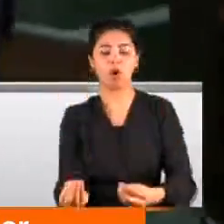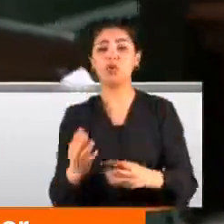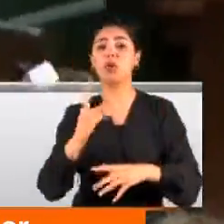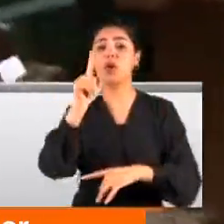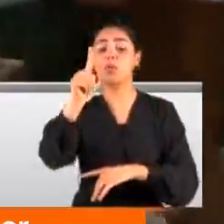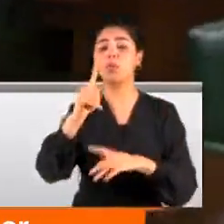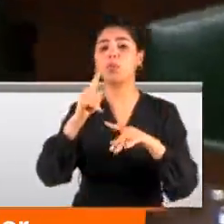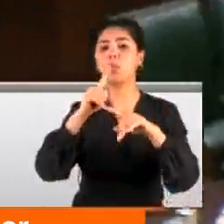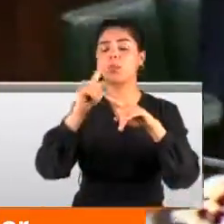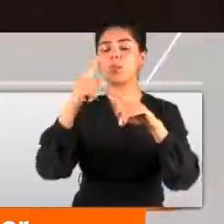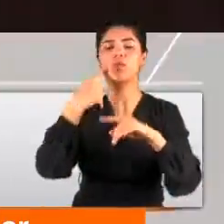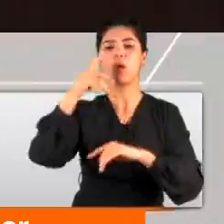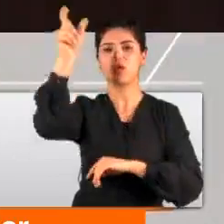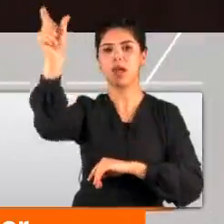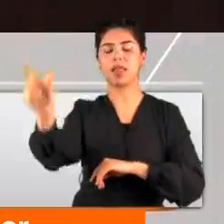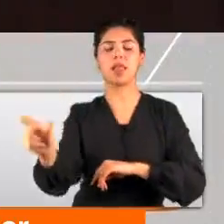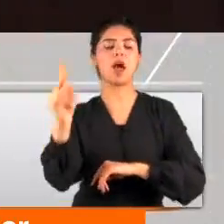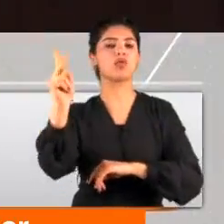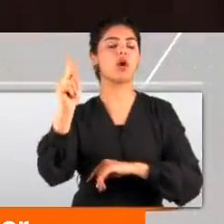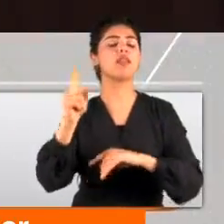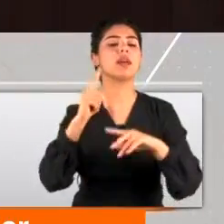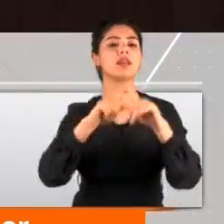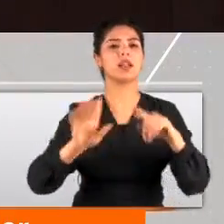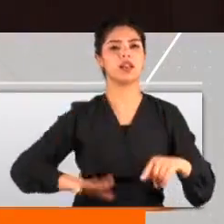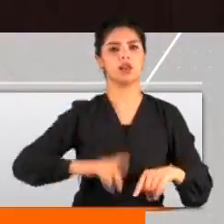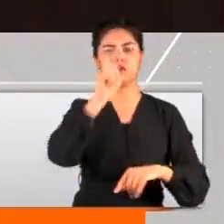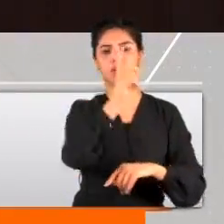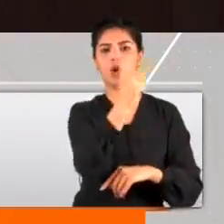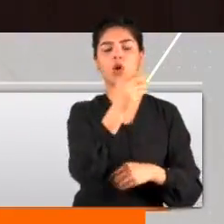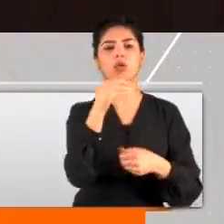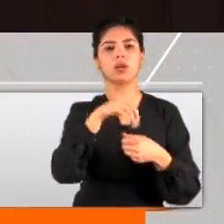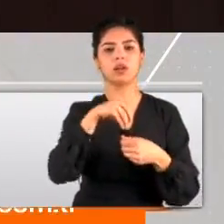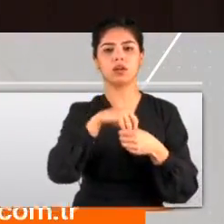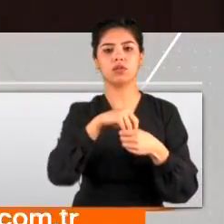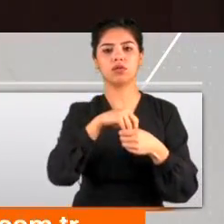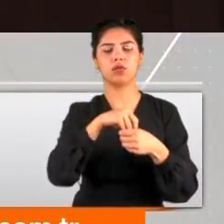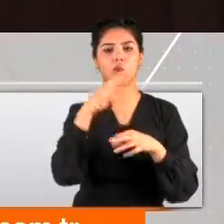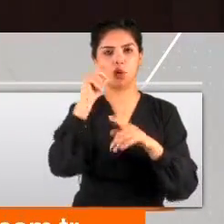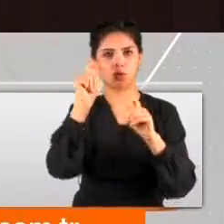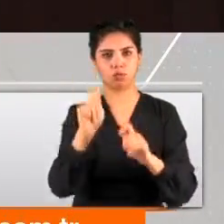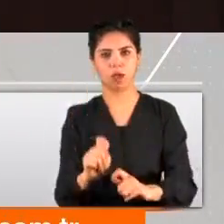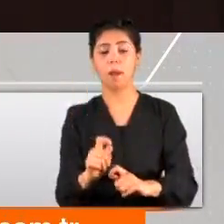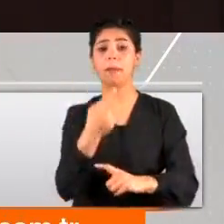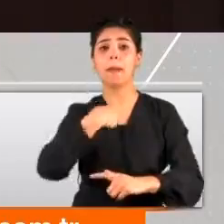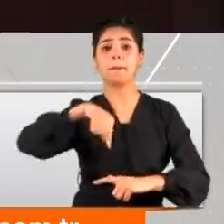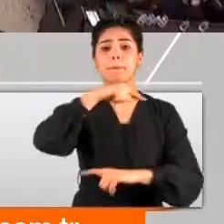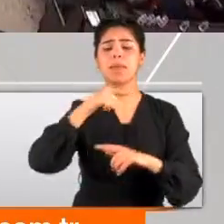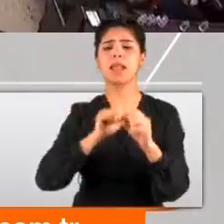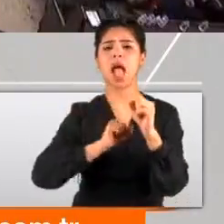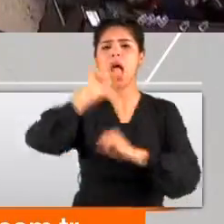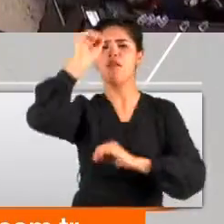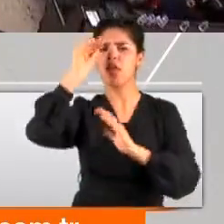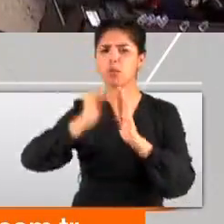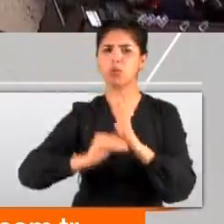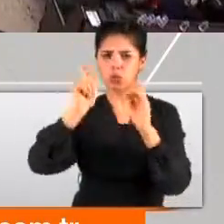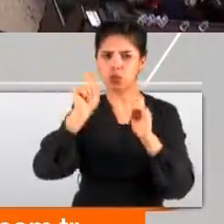grup toplantısından seslendi. %7'ye enflasyonu düşüren kimdi? Biz düşürdük, biz.